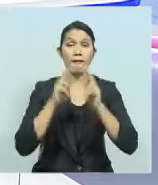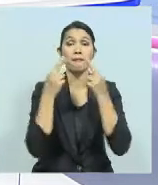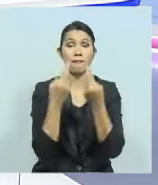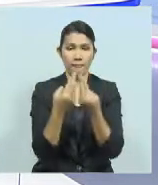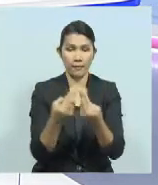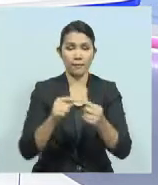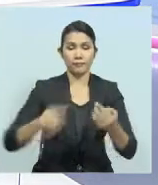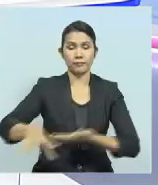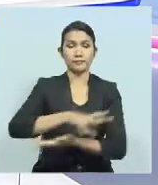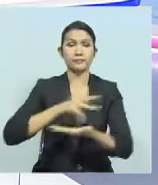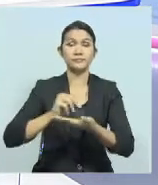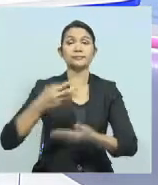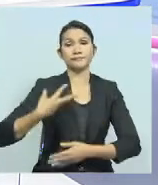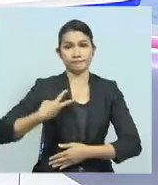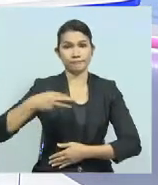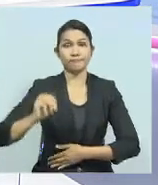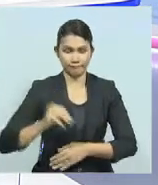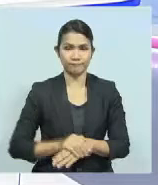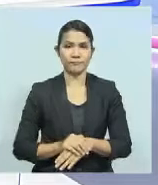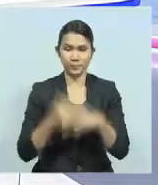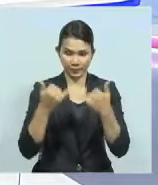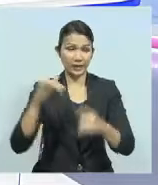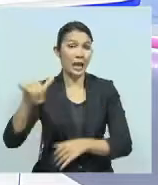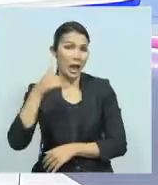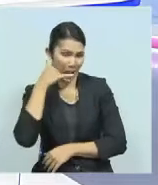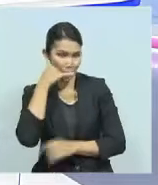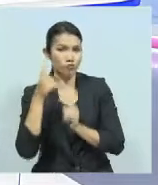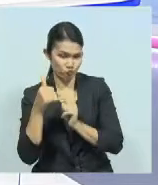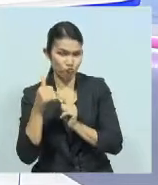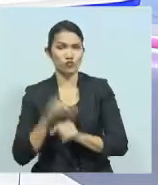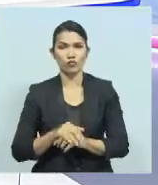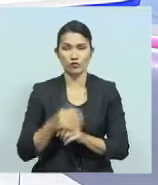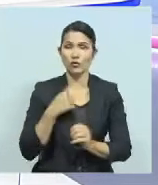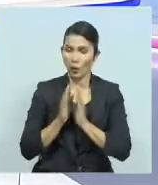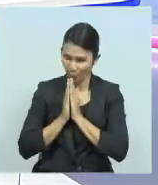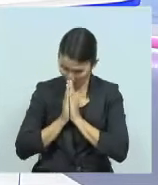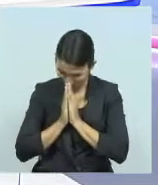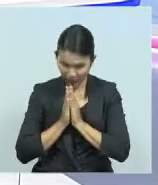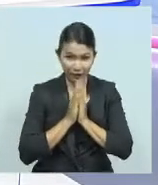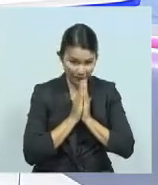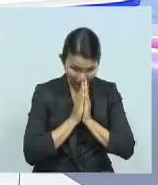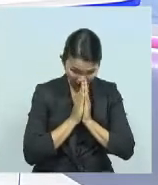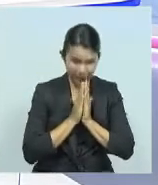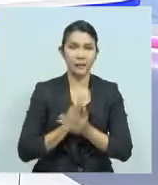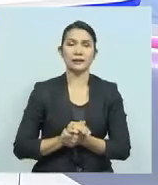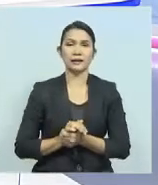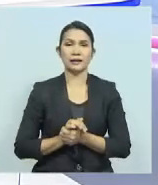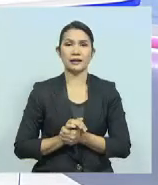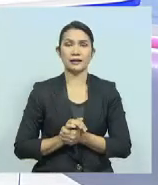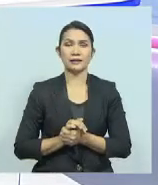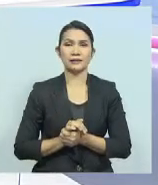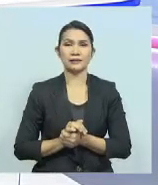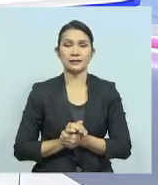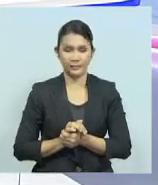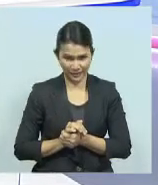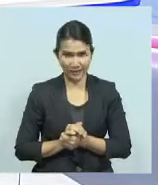าธิบดีมหาวิทยาลัยมหิดลนะคะซึ่งตอนนี้ท่านอยู่ในสายกับเราแล้วค่ะสวัสดีค่ะคุณหมอโอคะ ค่ะสวัสดีค่ะ